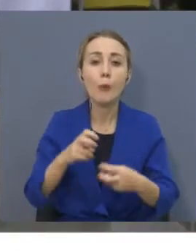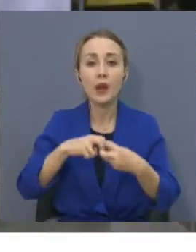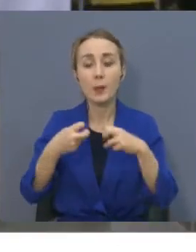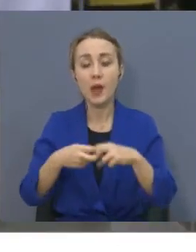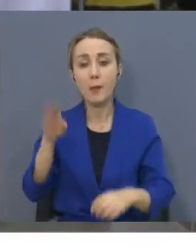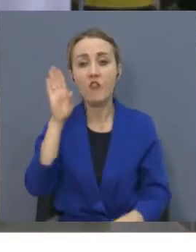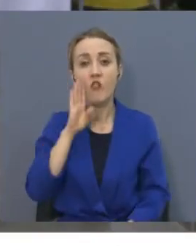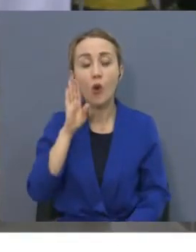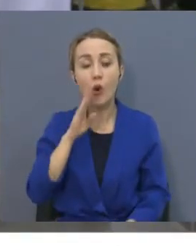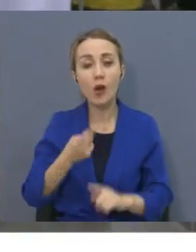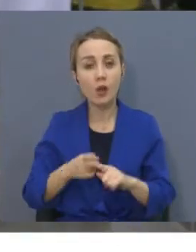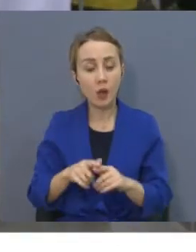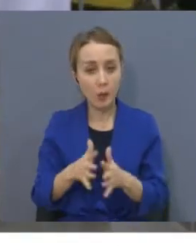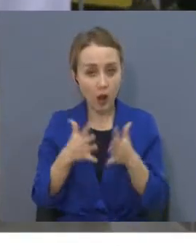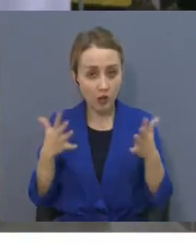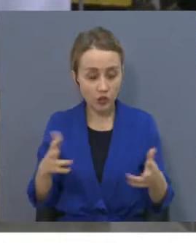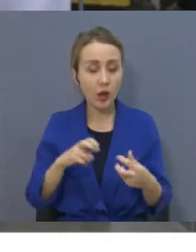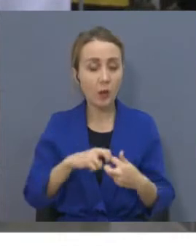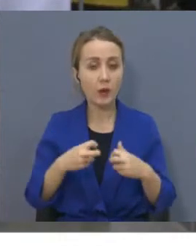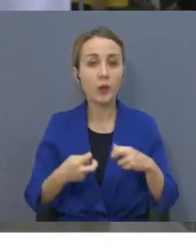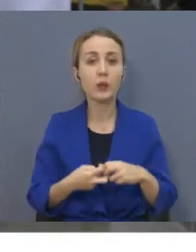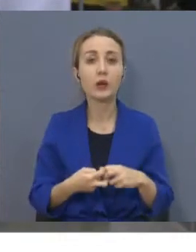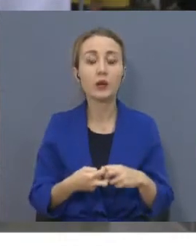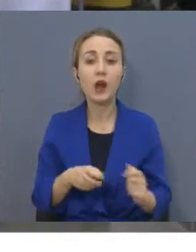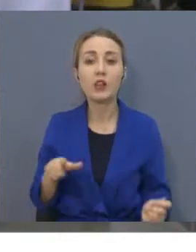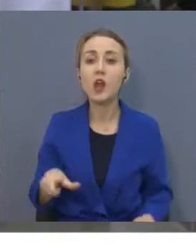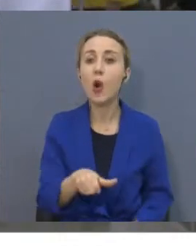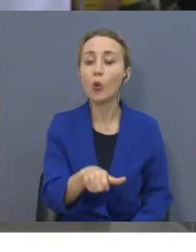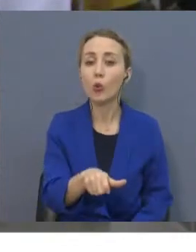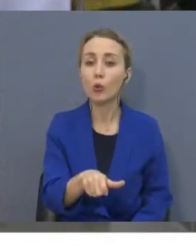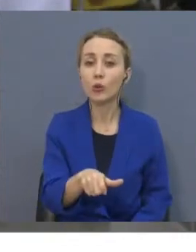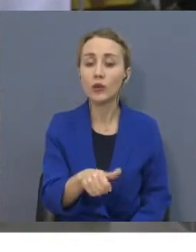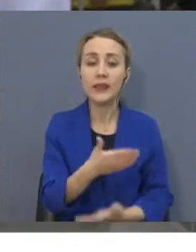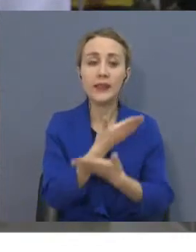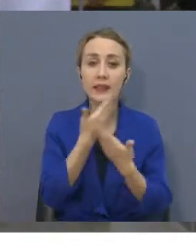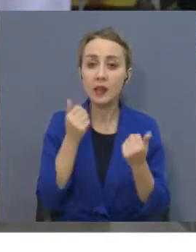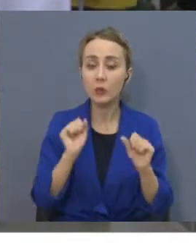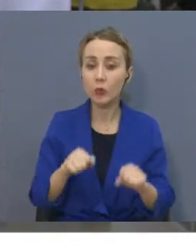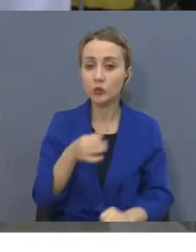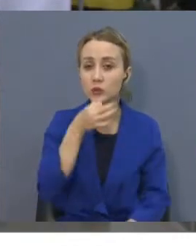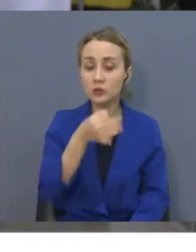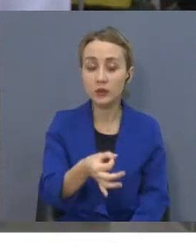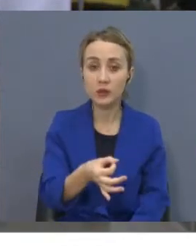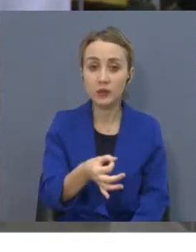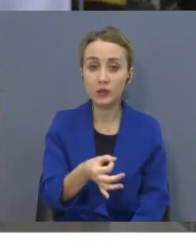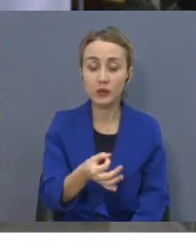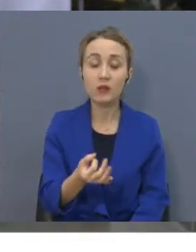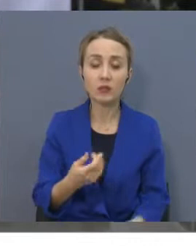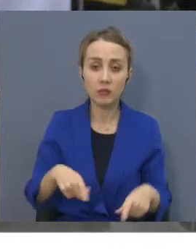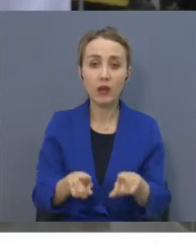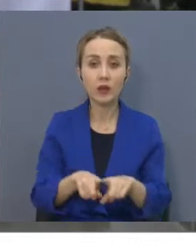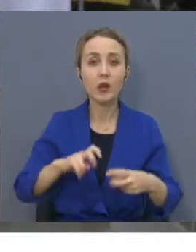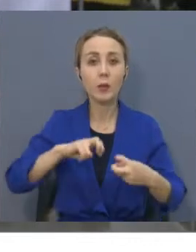это глобальная проблема, можно сказать. Дороги вообще нету, можно сказать. Вот такие